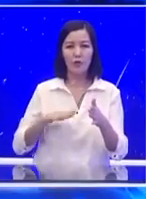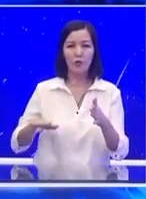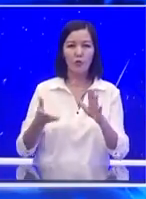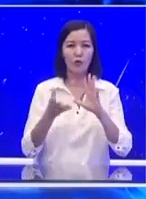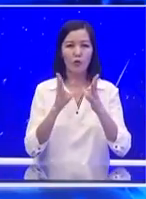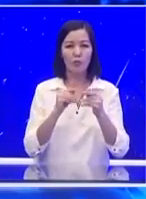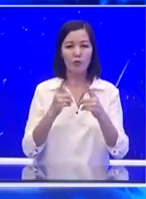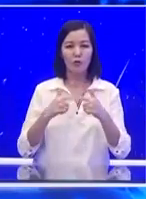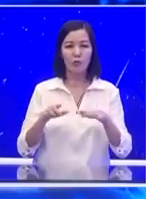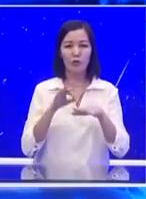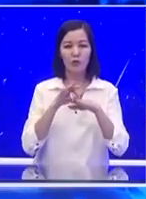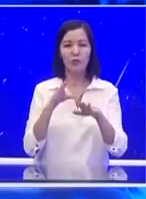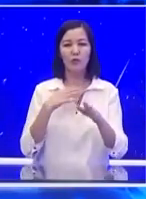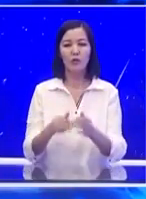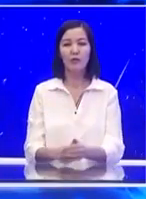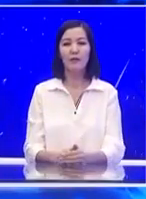бойынша өкілдігі ұйымдастырып отыр.